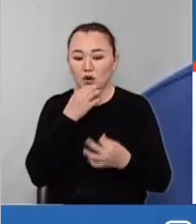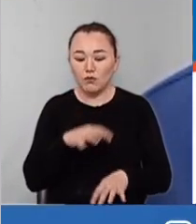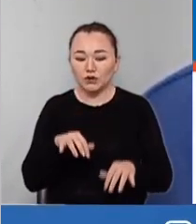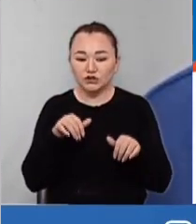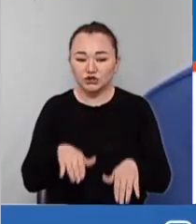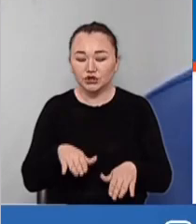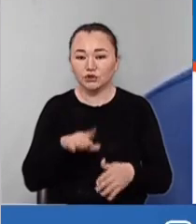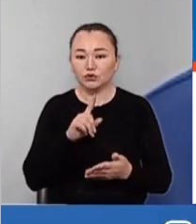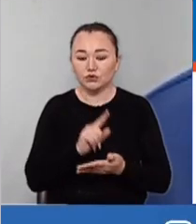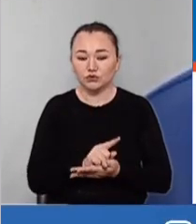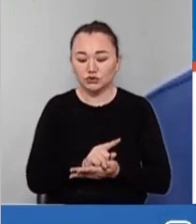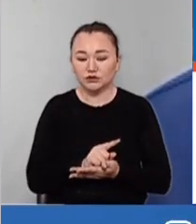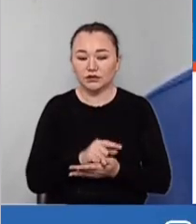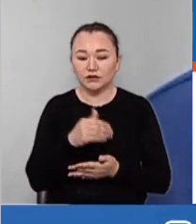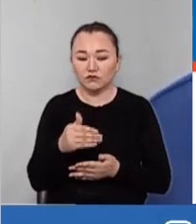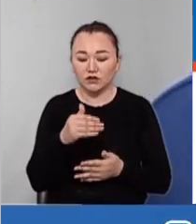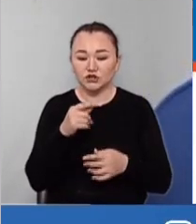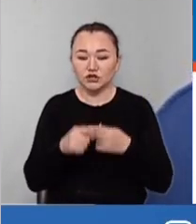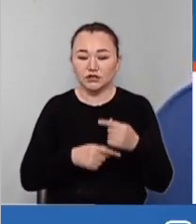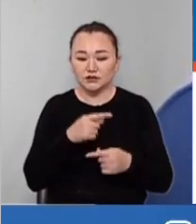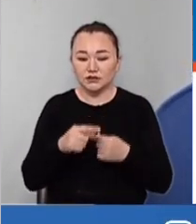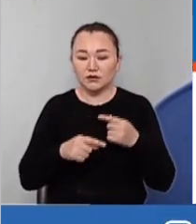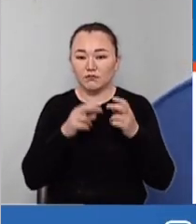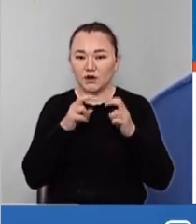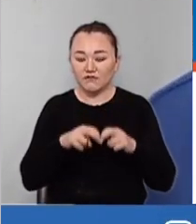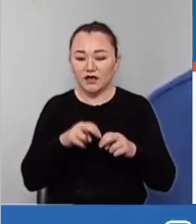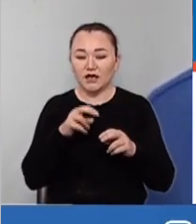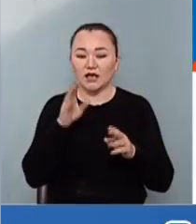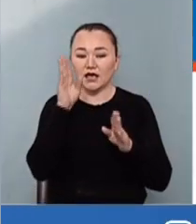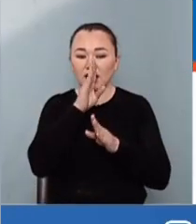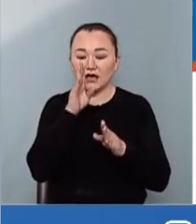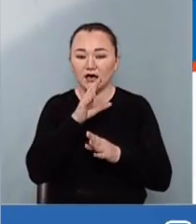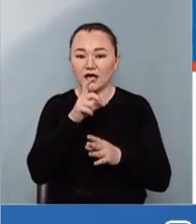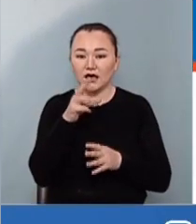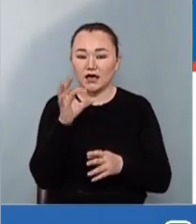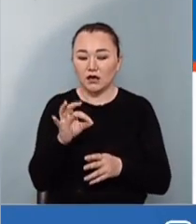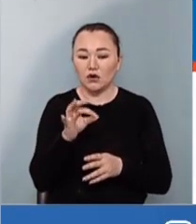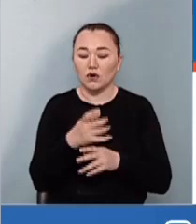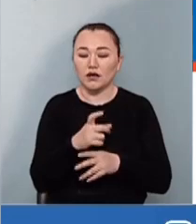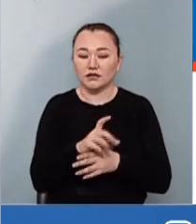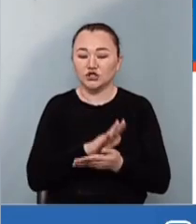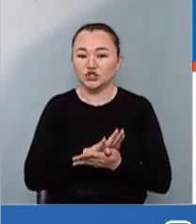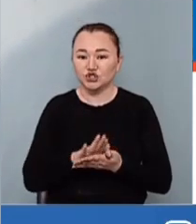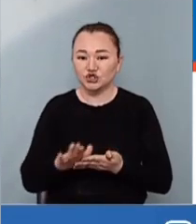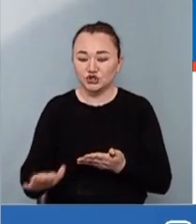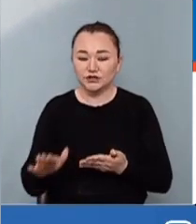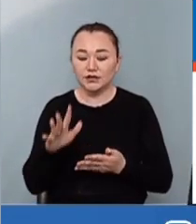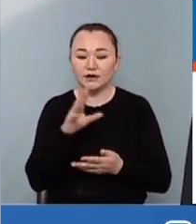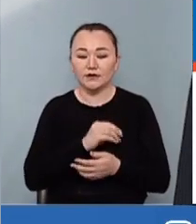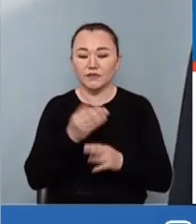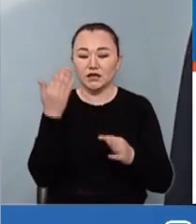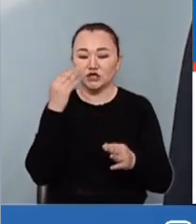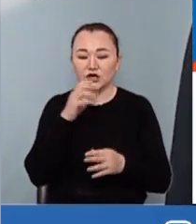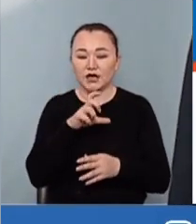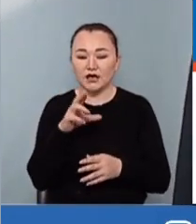решение, должен его пропустить через призму экологичности. Я думаю, что момент, когда раньше